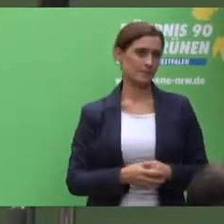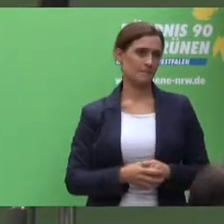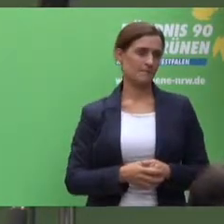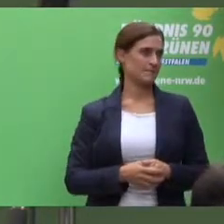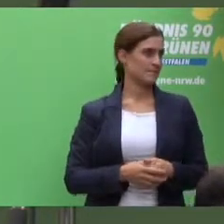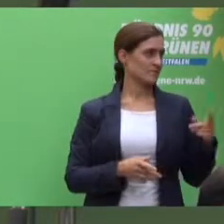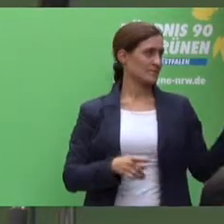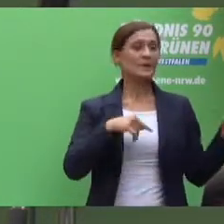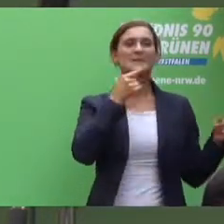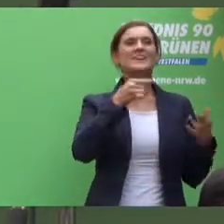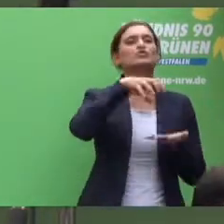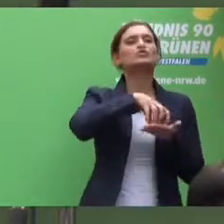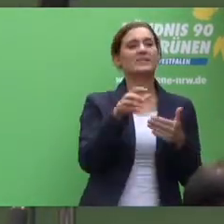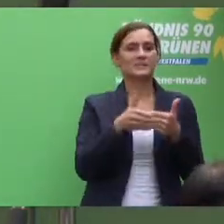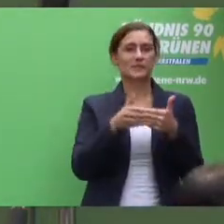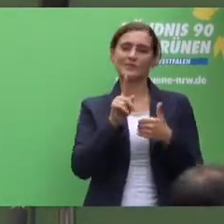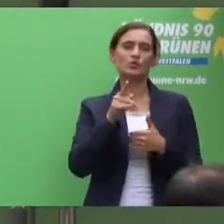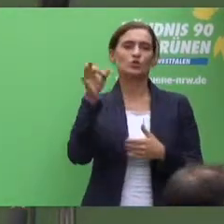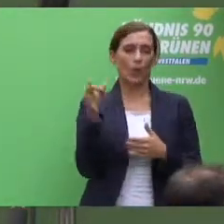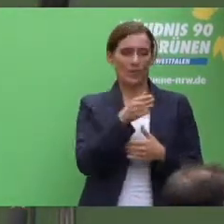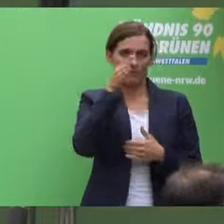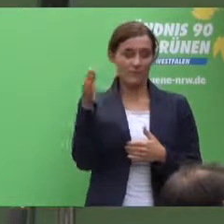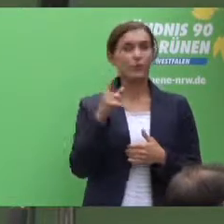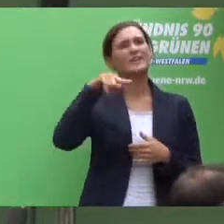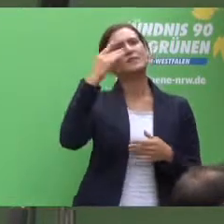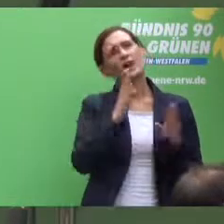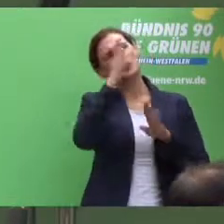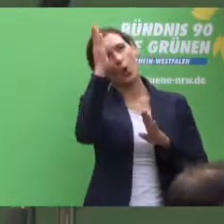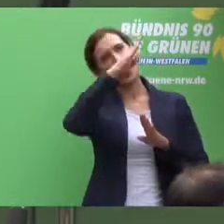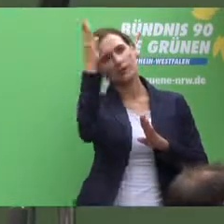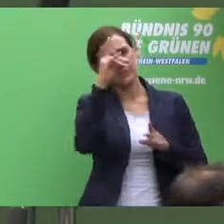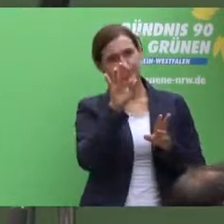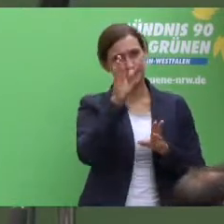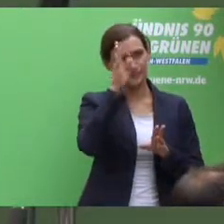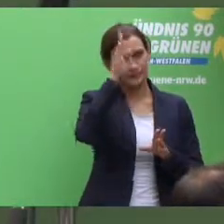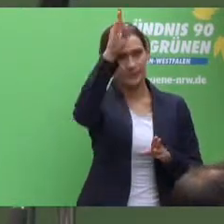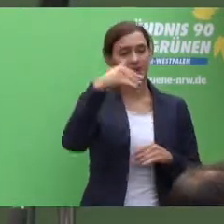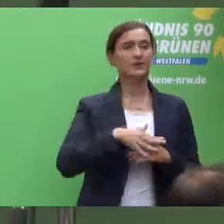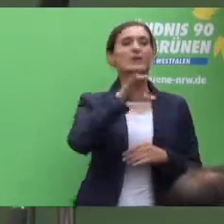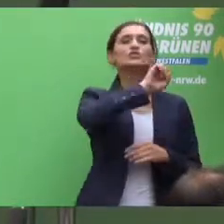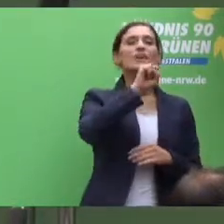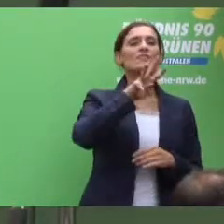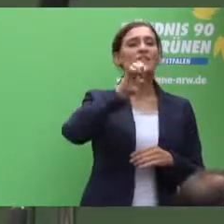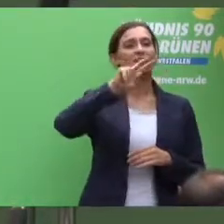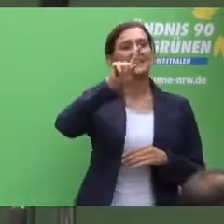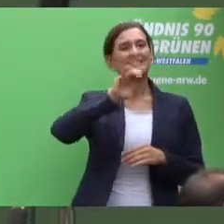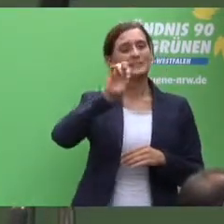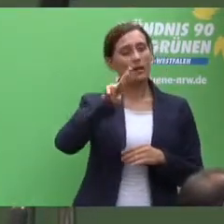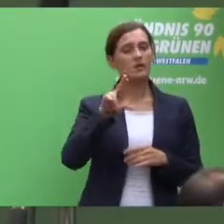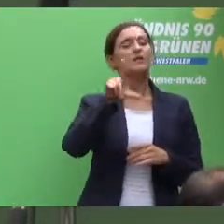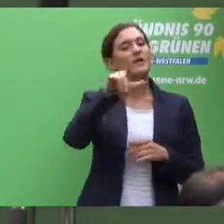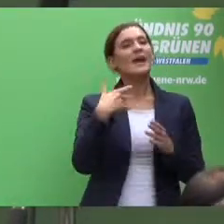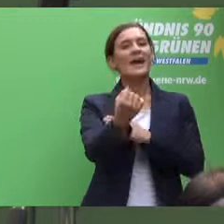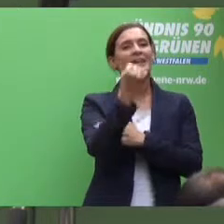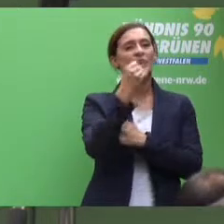Ich habe gesagt, in der Stadt nebenan. Und dann fahrt ihr weiter nach Norden. Und dann grüßt ihr Stefan Wenzel, den Energie- und Umweltminister